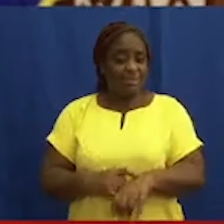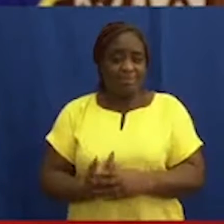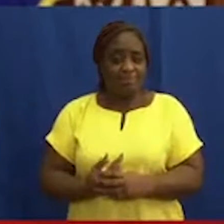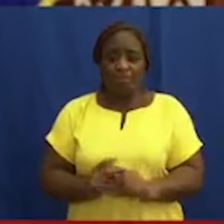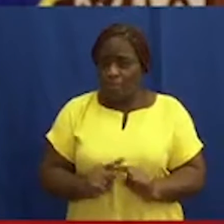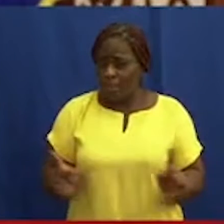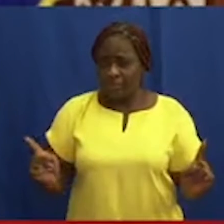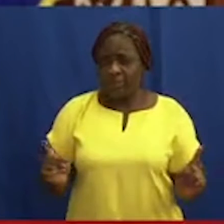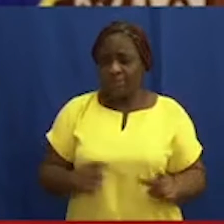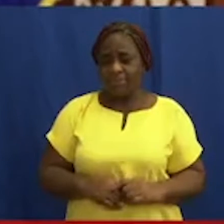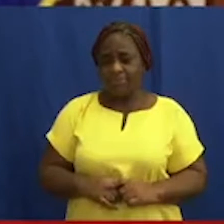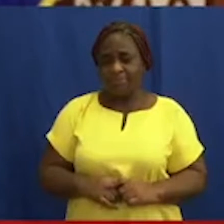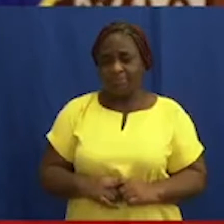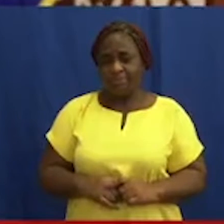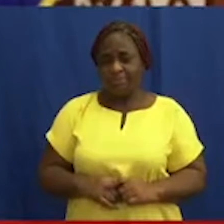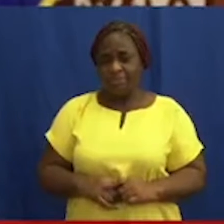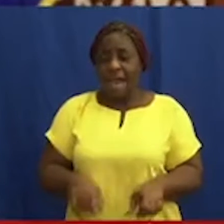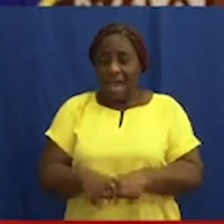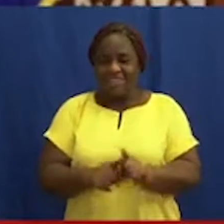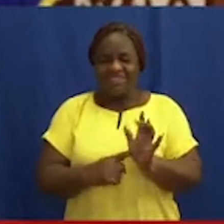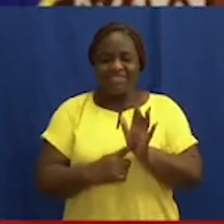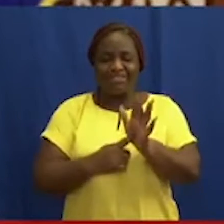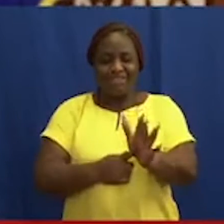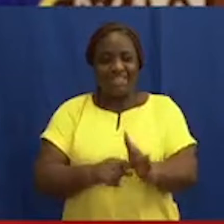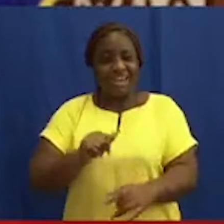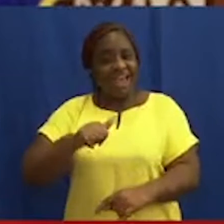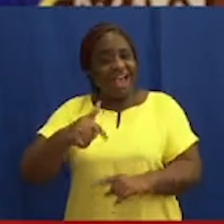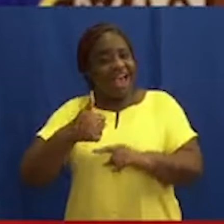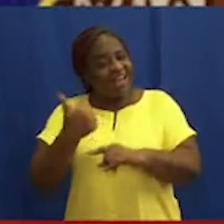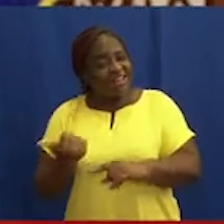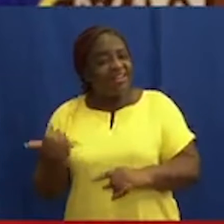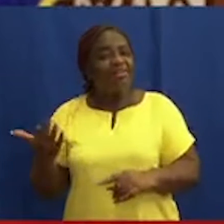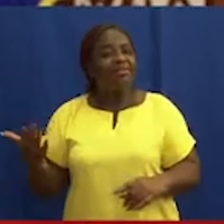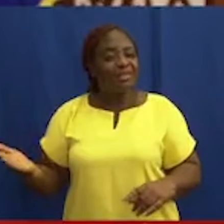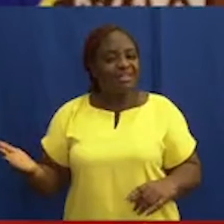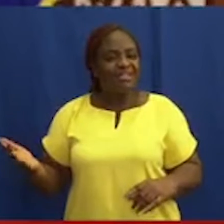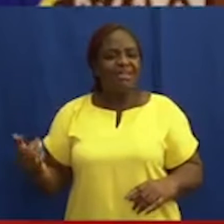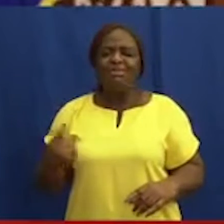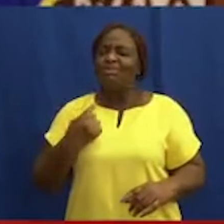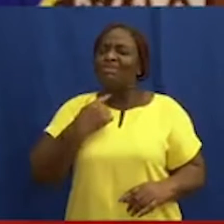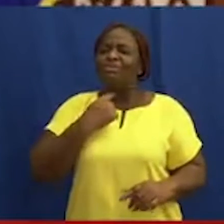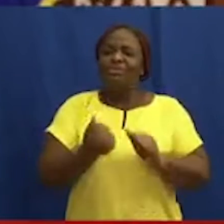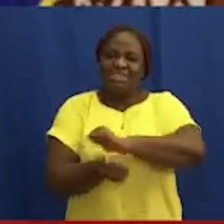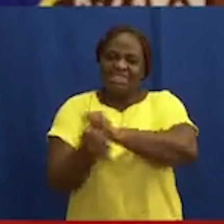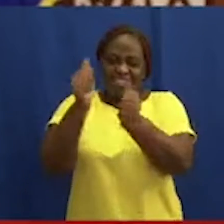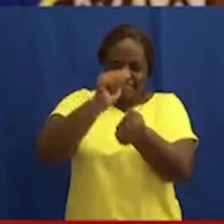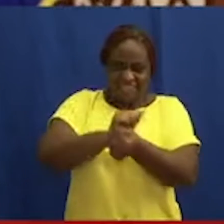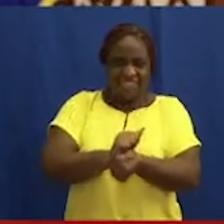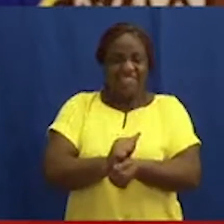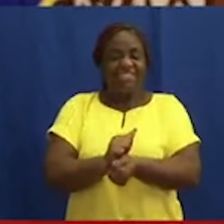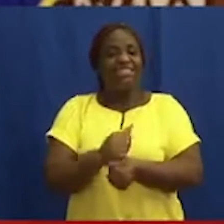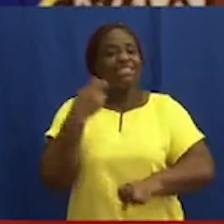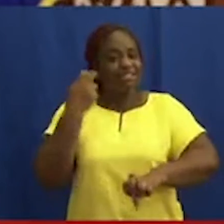ilimi ko kuma su samu horo na ayyukan sana'o'in hannu wanda hakan zai sa